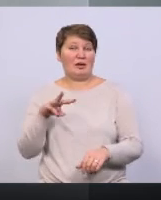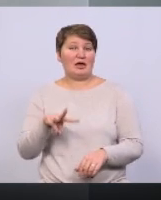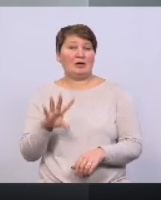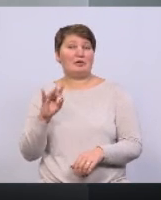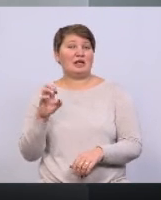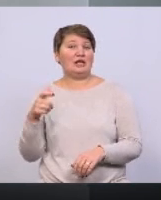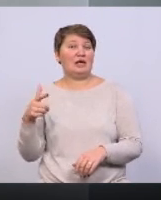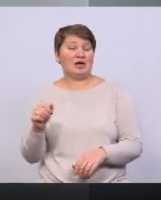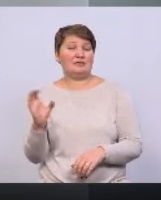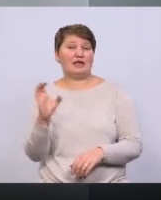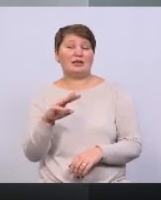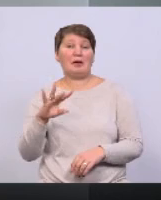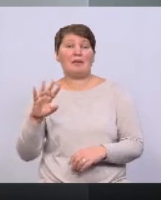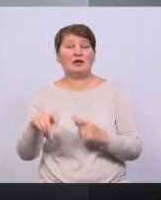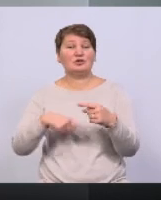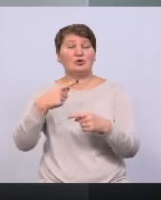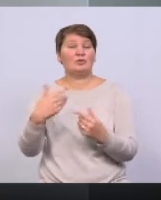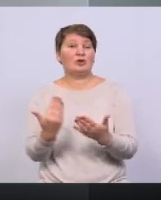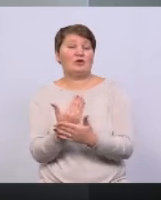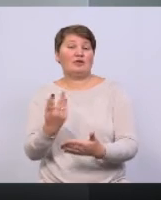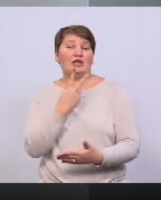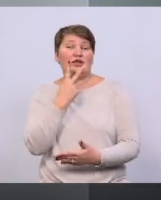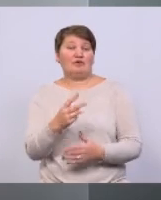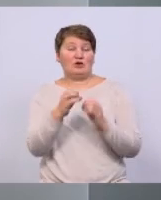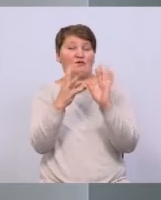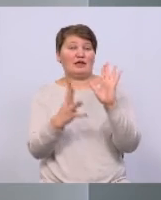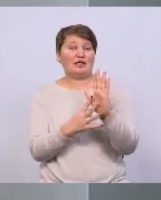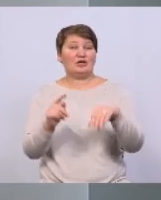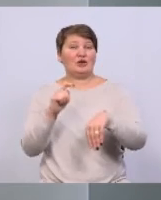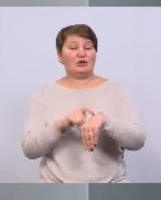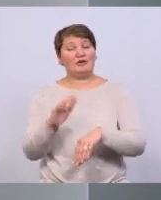Басалига та Світлана Магас. Наступний випуск новин в ефірі. Дивіться о 19-й годині. На все добре.